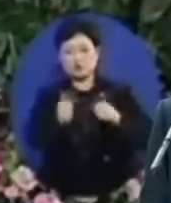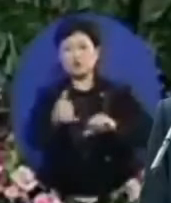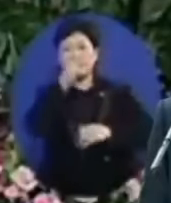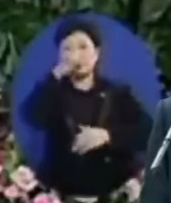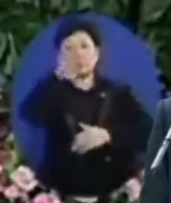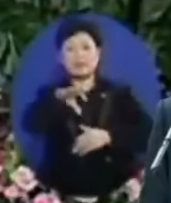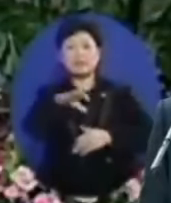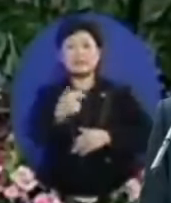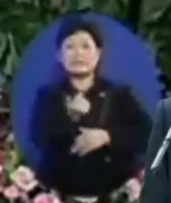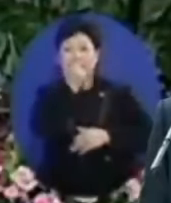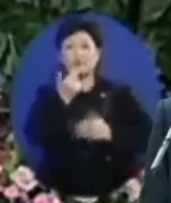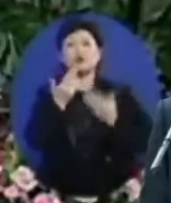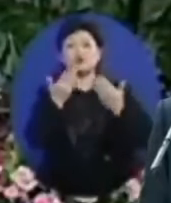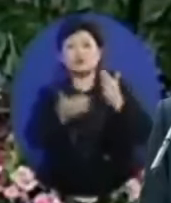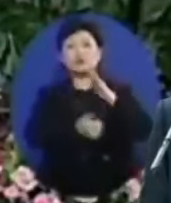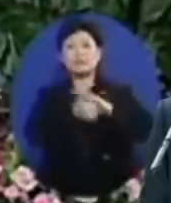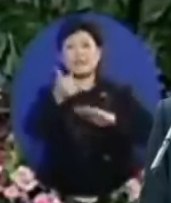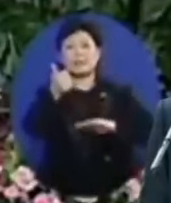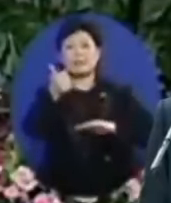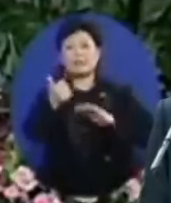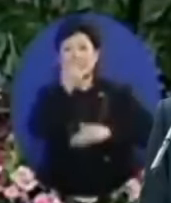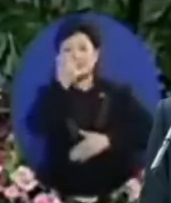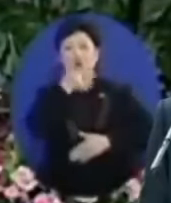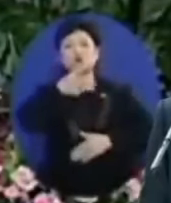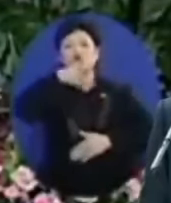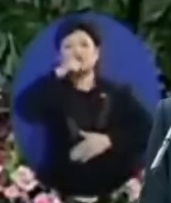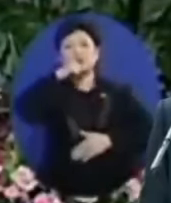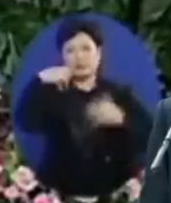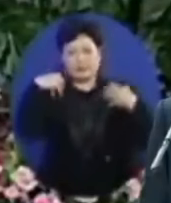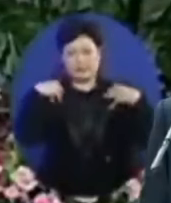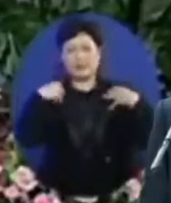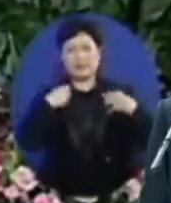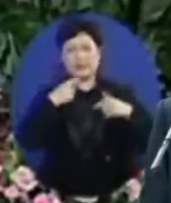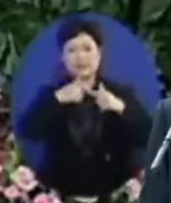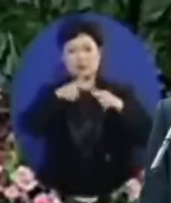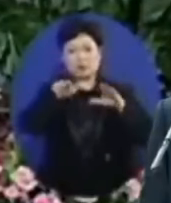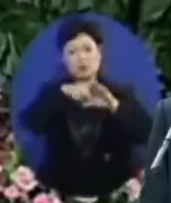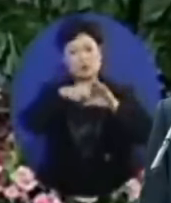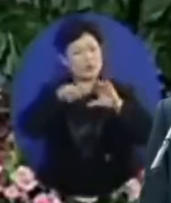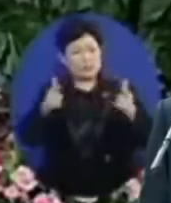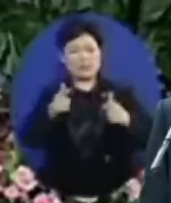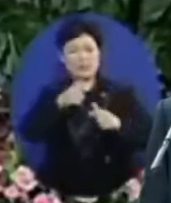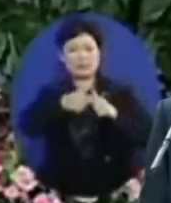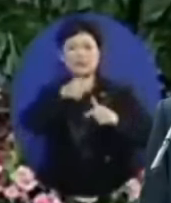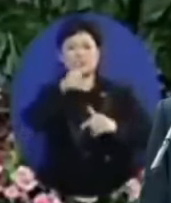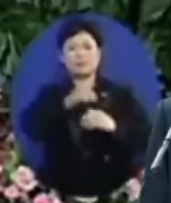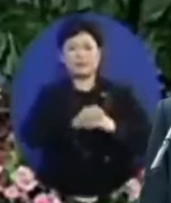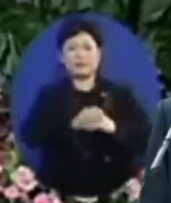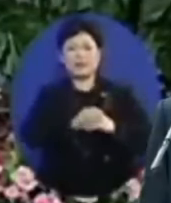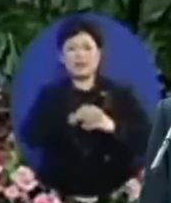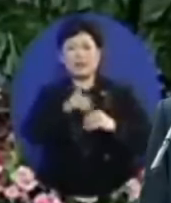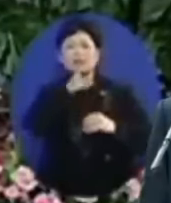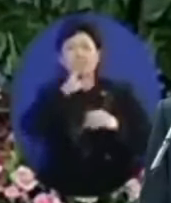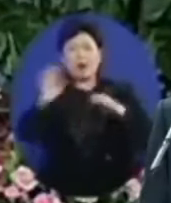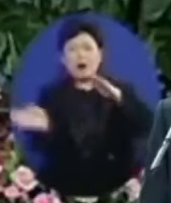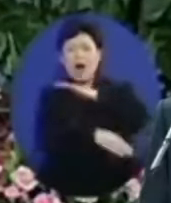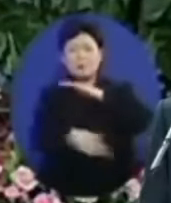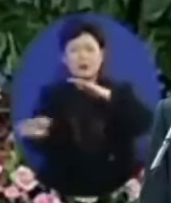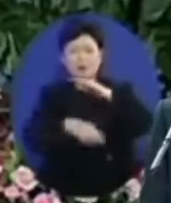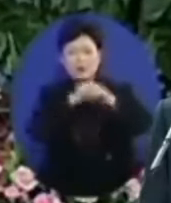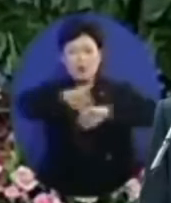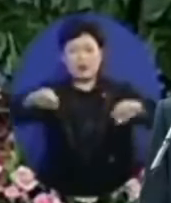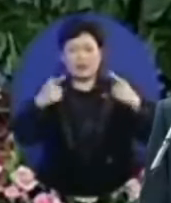곳에는 생명을 주는 생명수 역사를 하는 것입니다. 예수님은 종교가 아닙니다. 예수님은 이 황막한 광야 같은